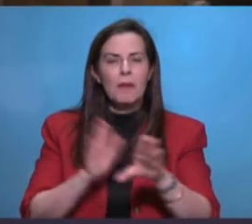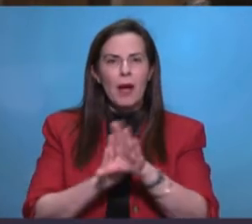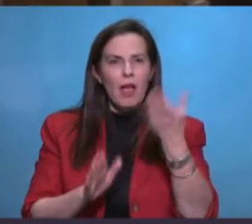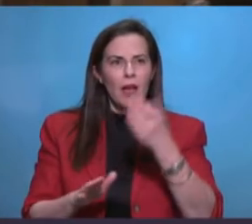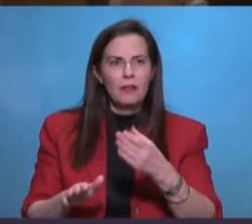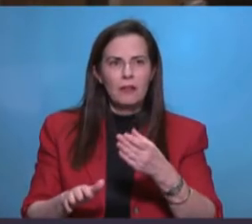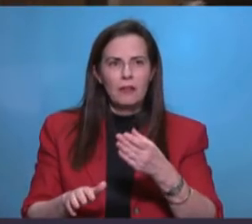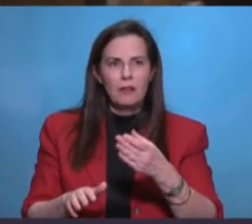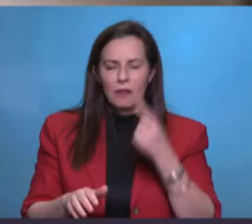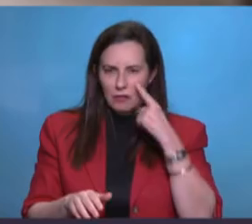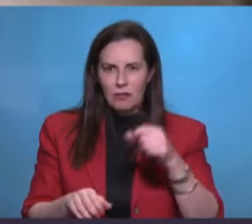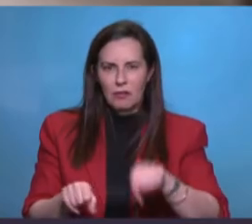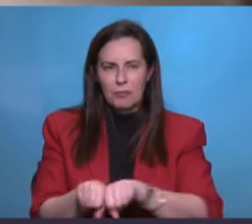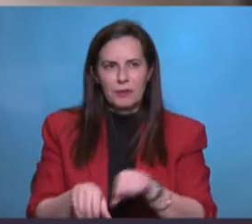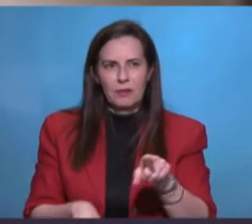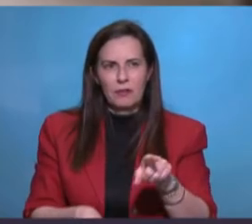ולסרוק את היד.